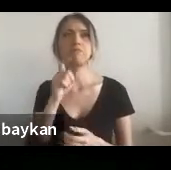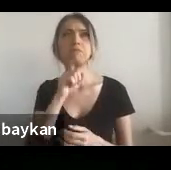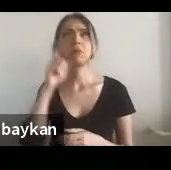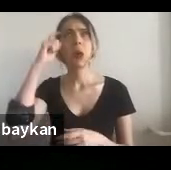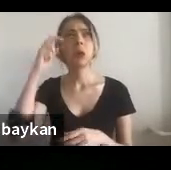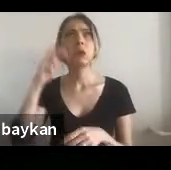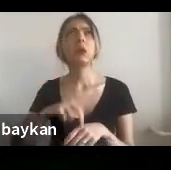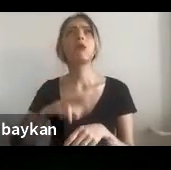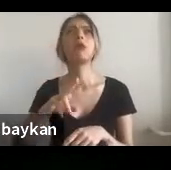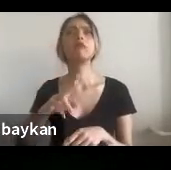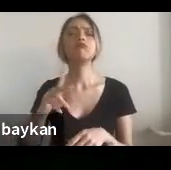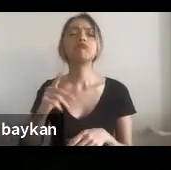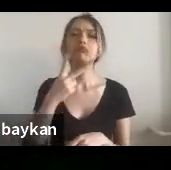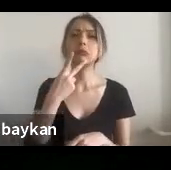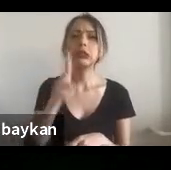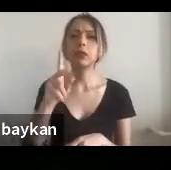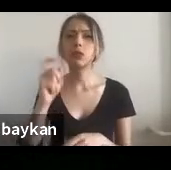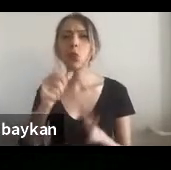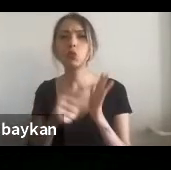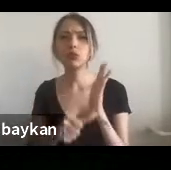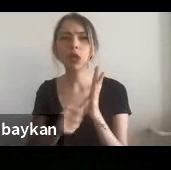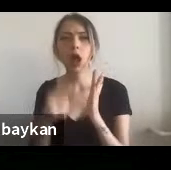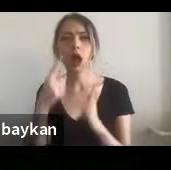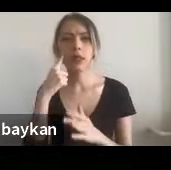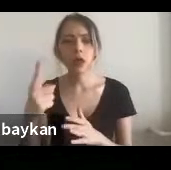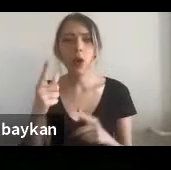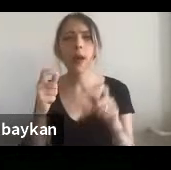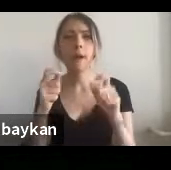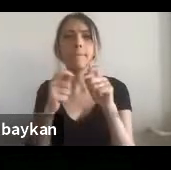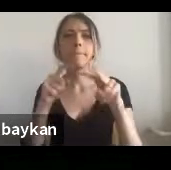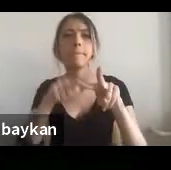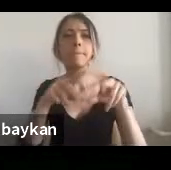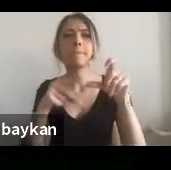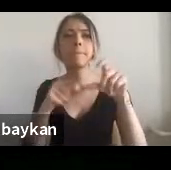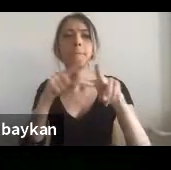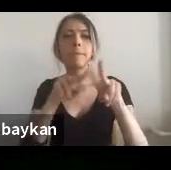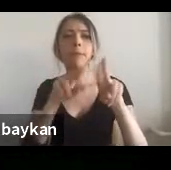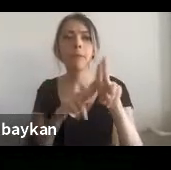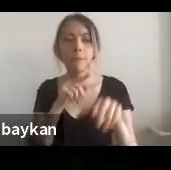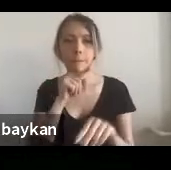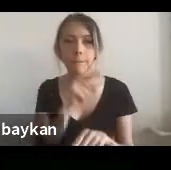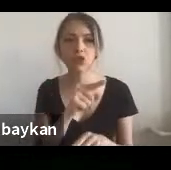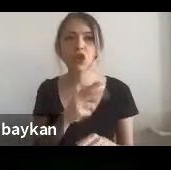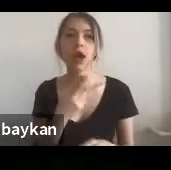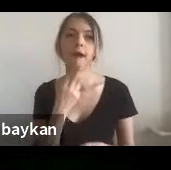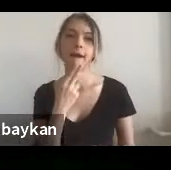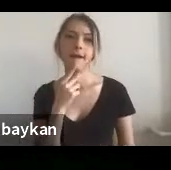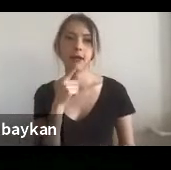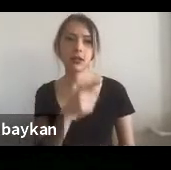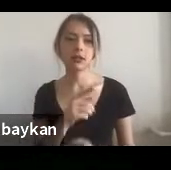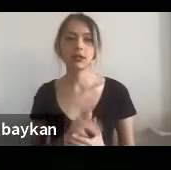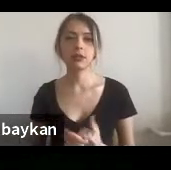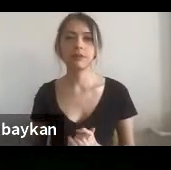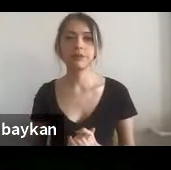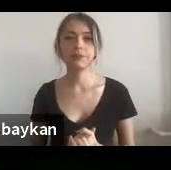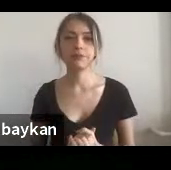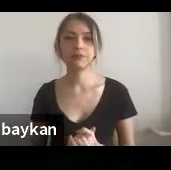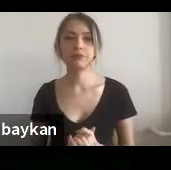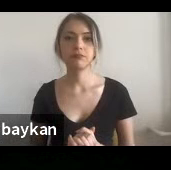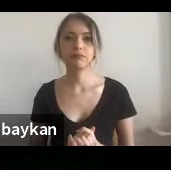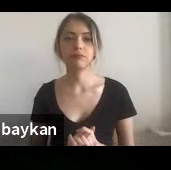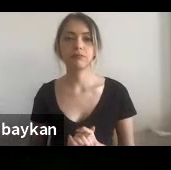2009 yılında Başak Çalı, Profesör Başak Çalı şimdi Berlin'de. O zaman